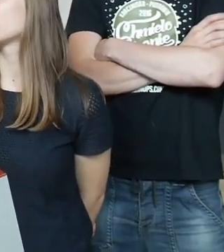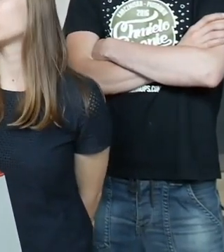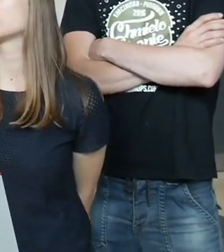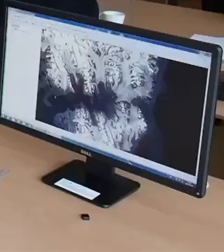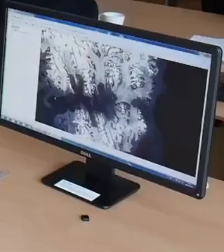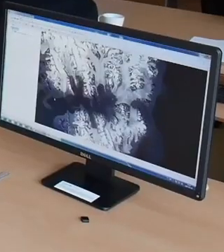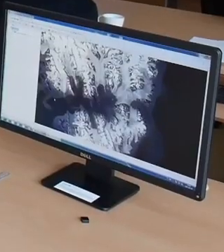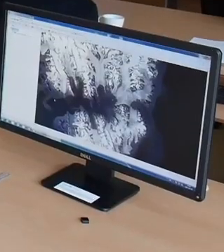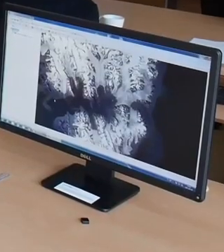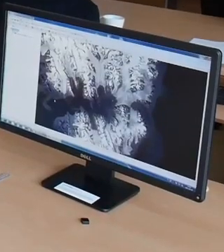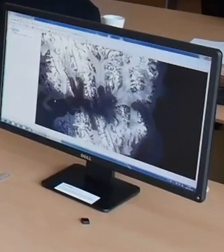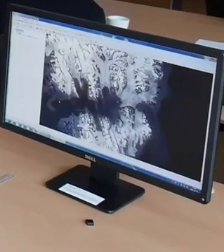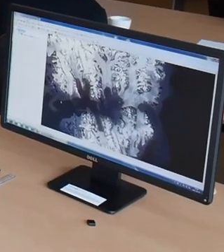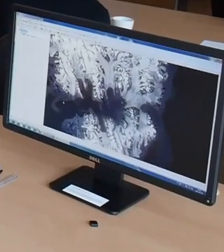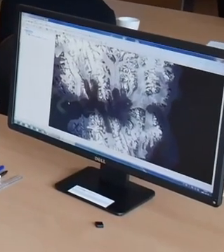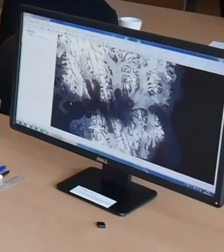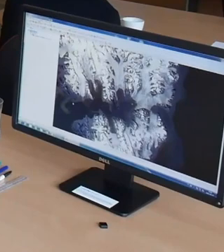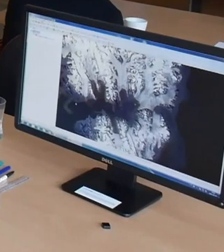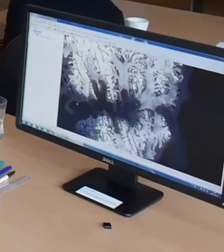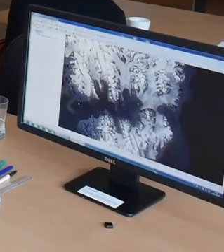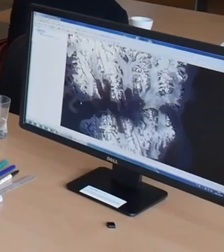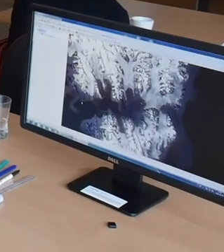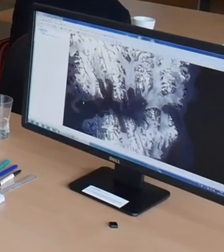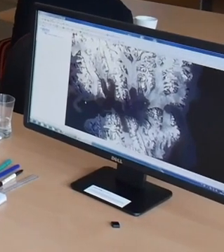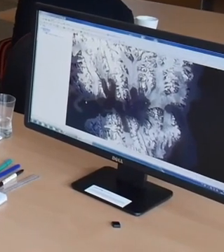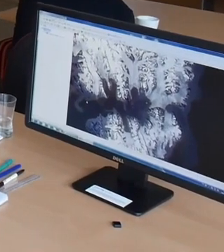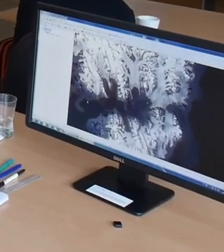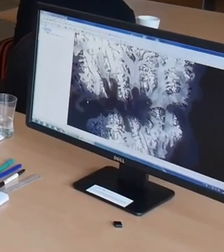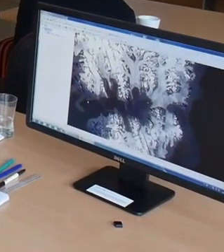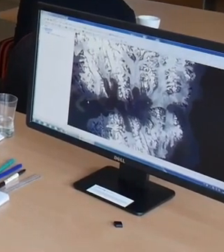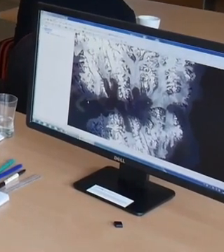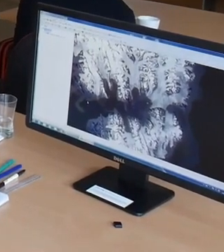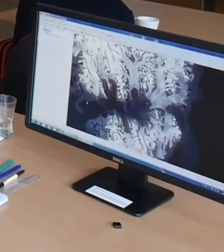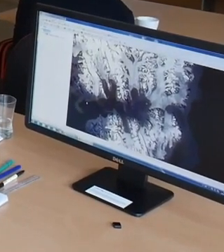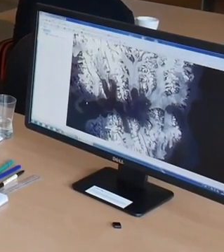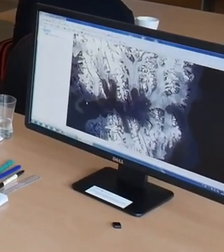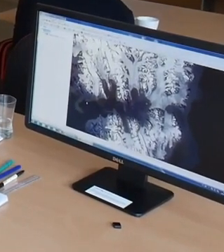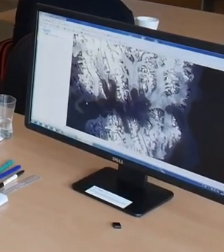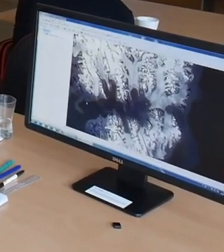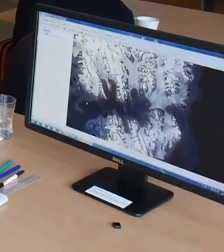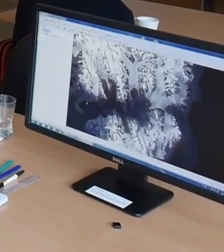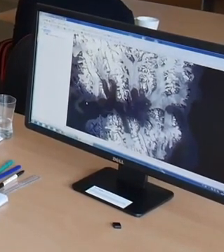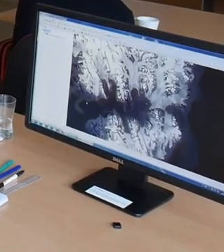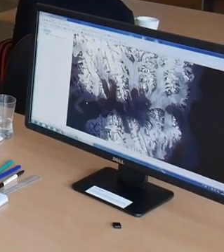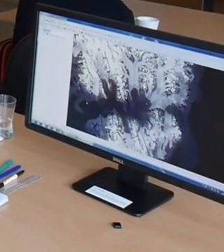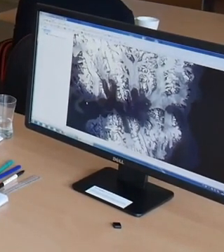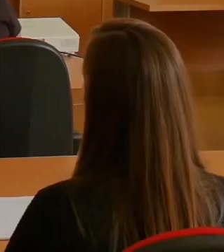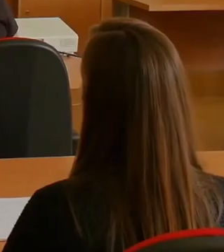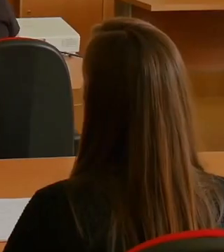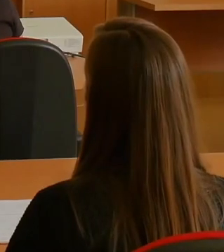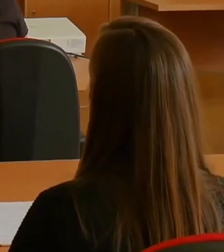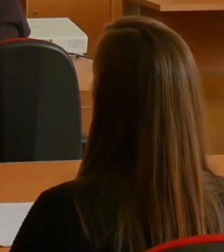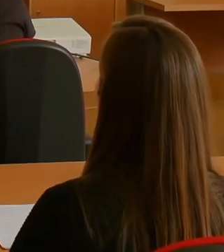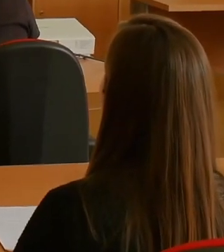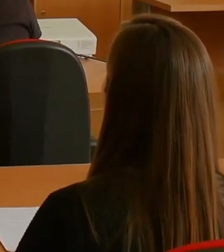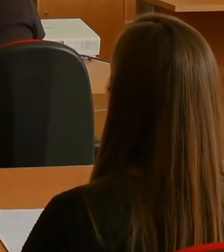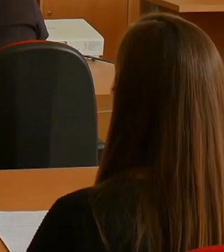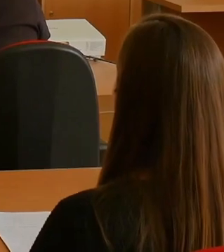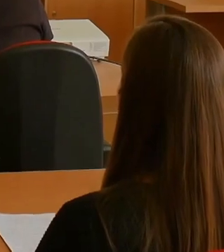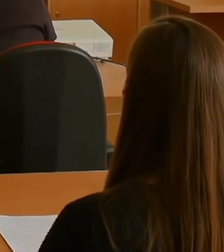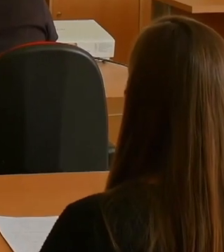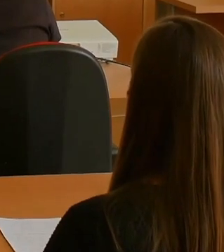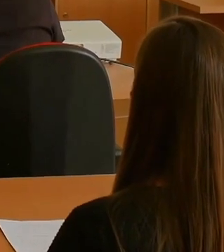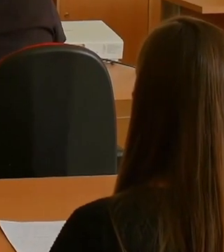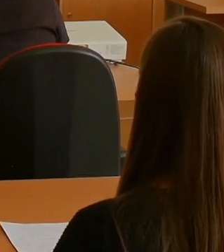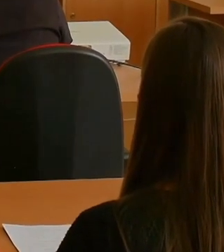possibility to do a lot of field work. That's one of the main reasons I was here, because the work here is mainly focused